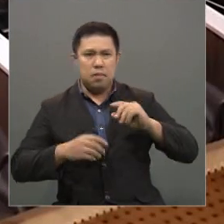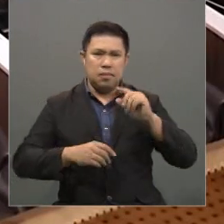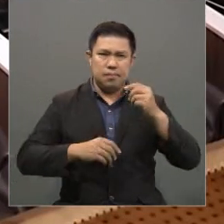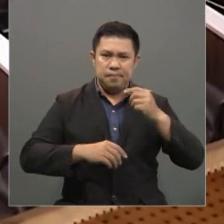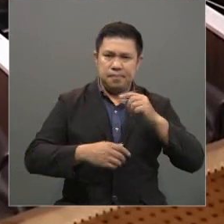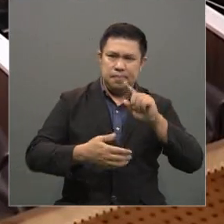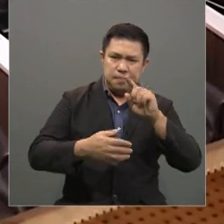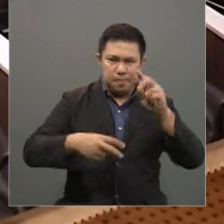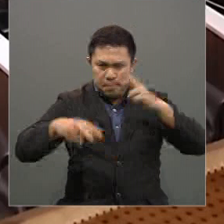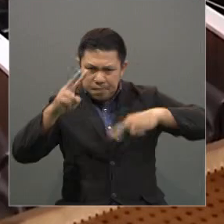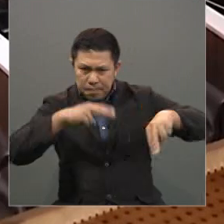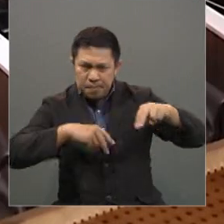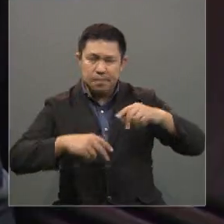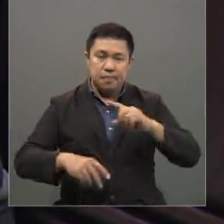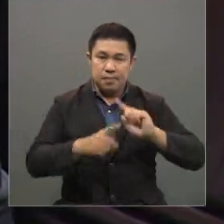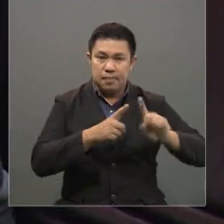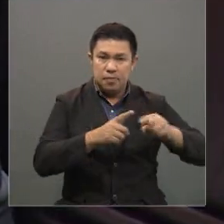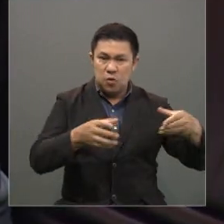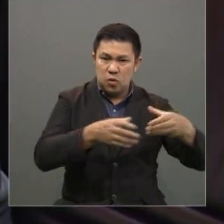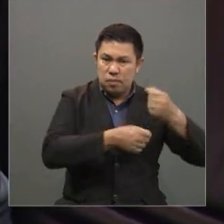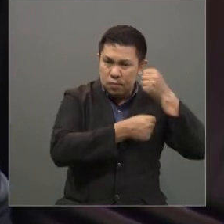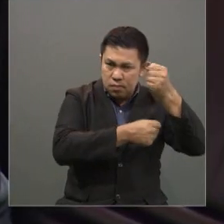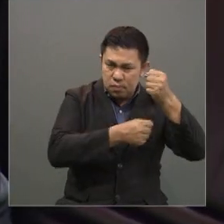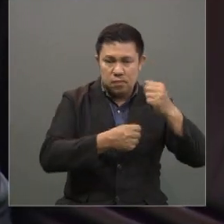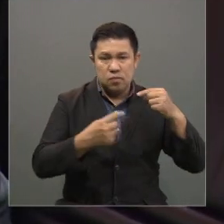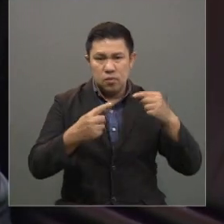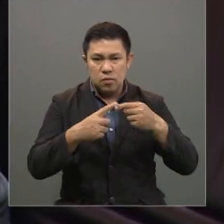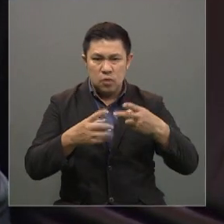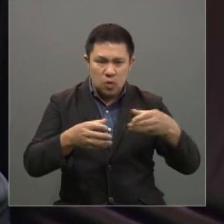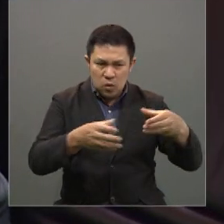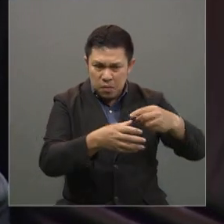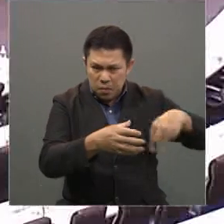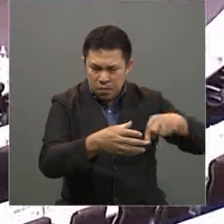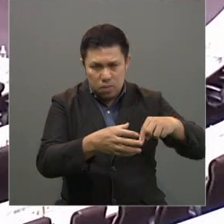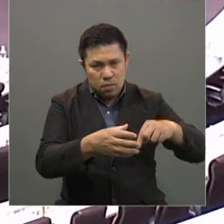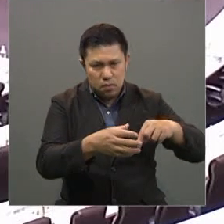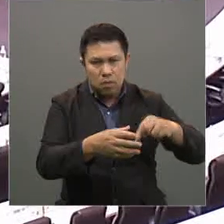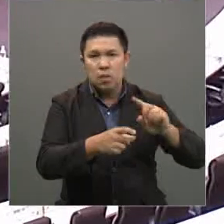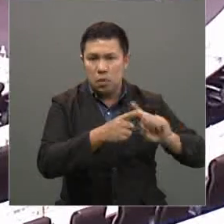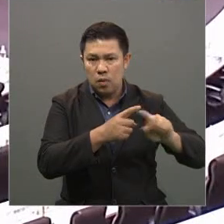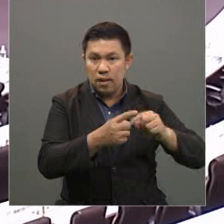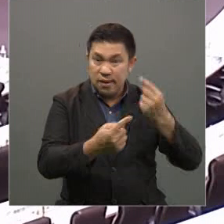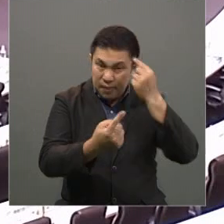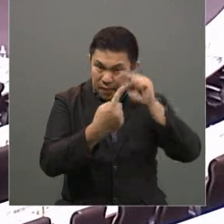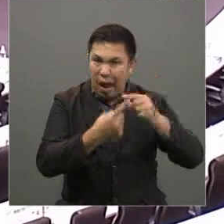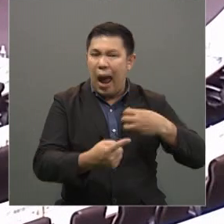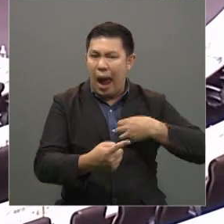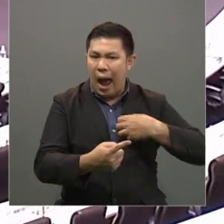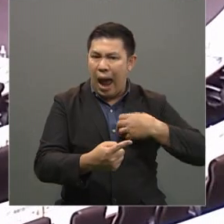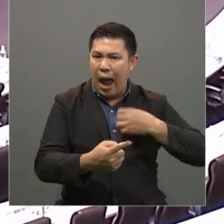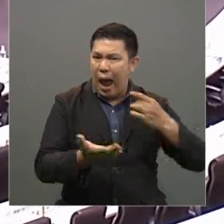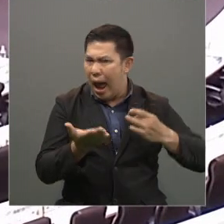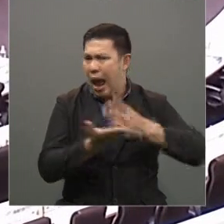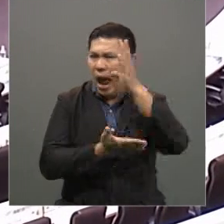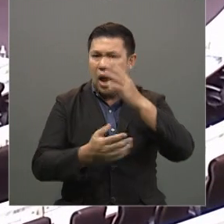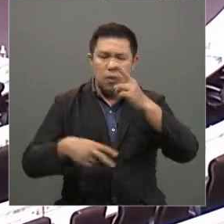ละหมวดดังนั้นการตั้งม็อบการตั้งกลุ่มผู้ชุมนุมการตั้งขบวนการต่างๆที่เกิดขึ้นเมื่อเจตนาต้องการทำลายการปกครอง